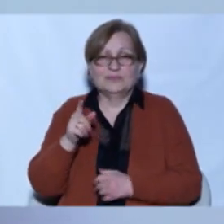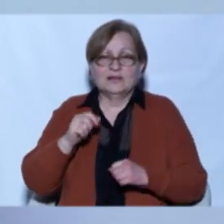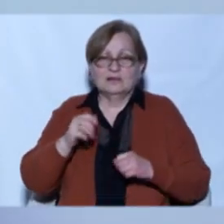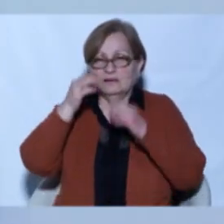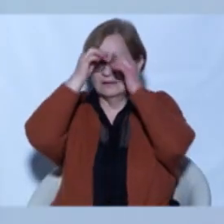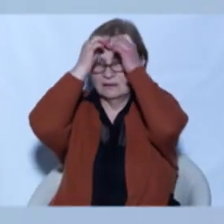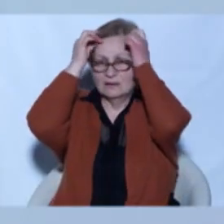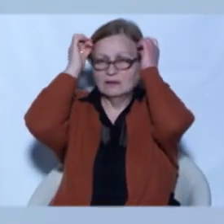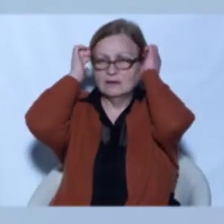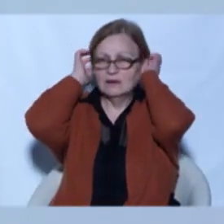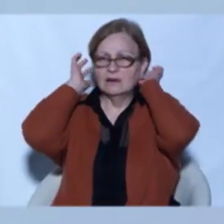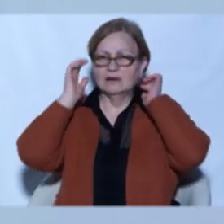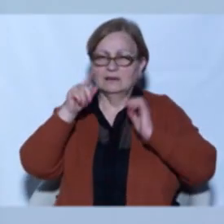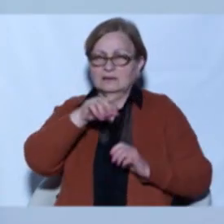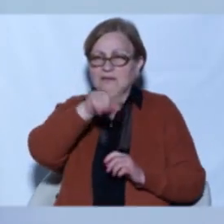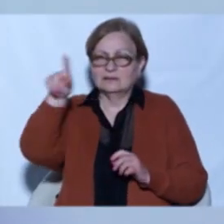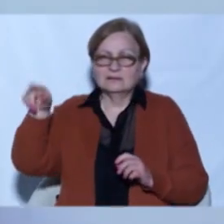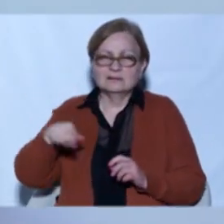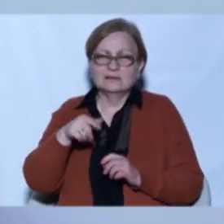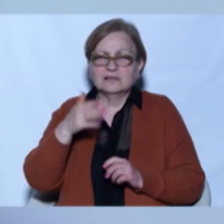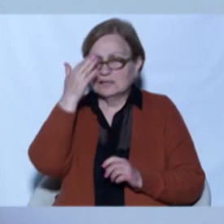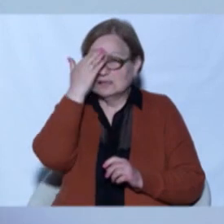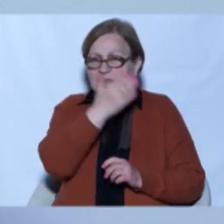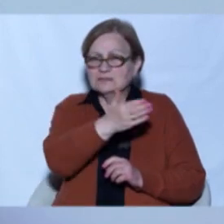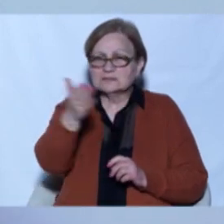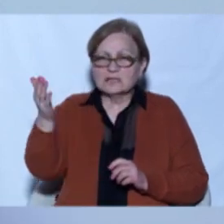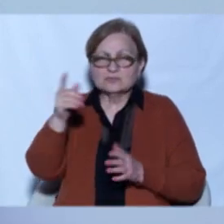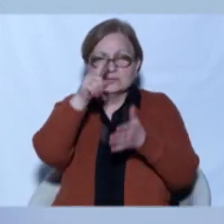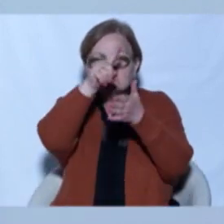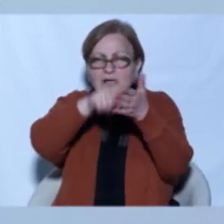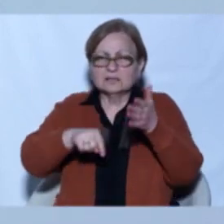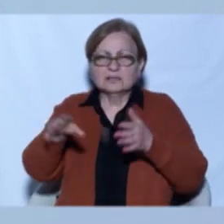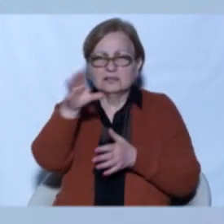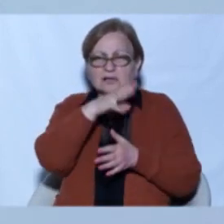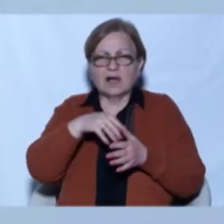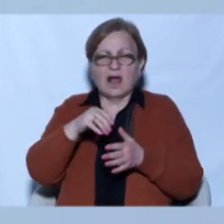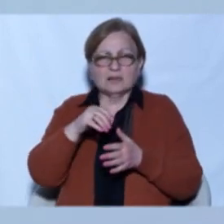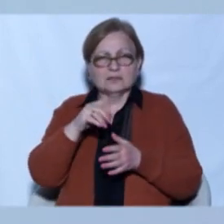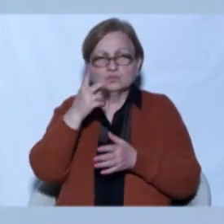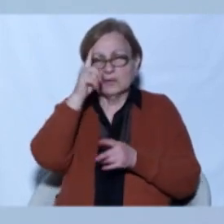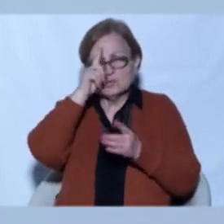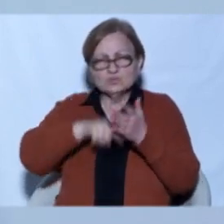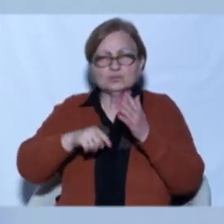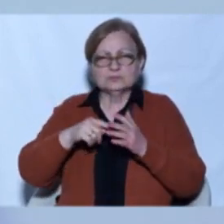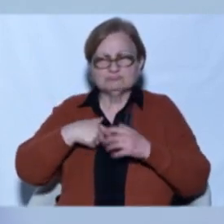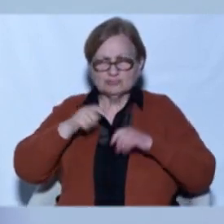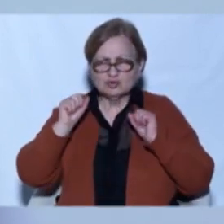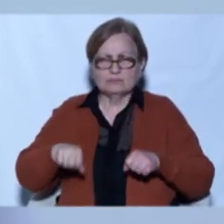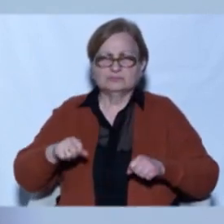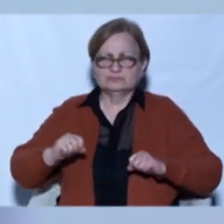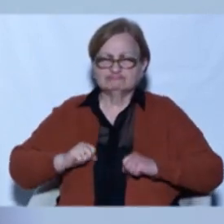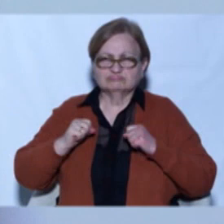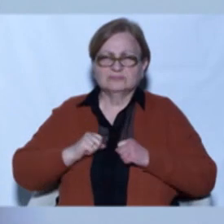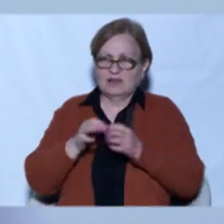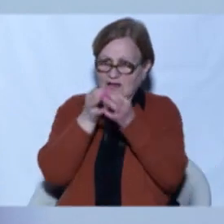შეეცდება რომ სხვებით საზოგადოება დაარწმუნოს ამ თავისუფლების მნიშვნელობაში. და